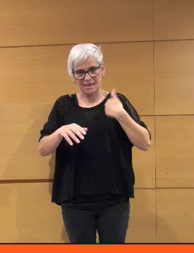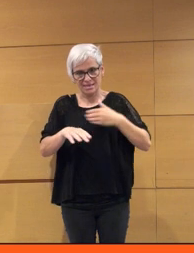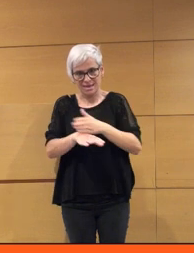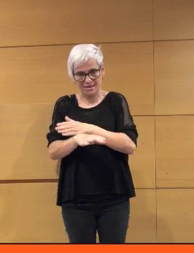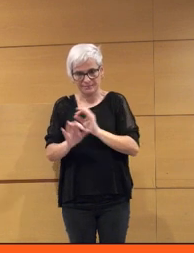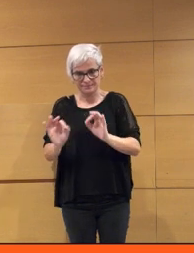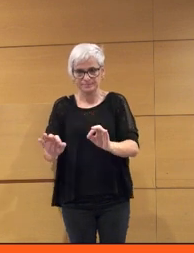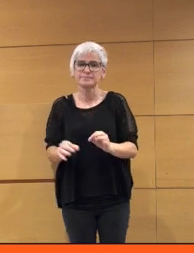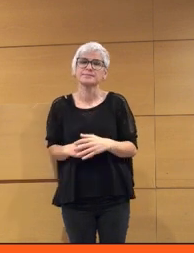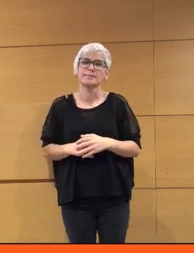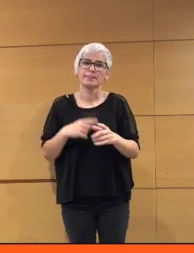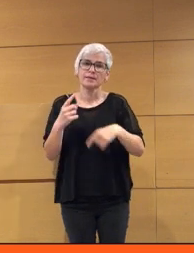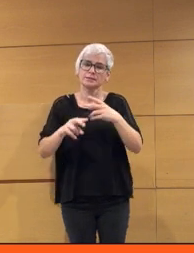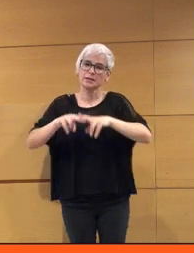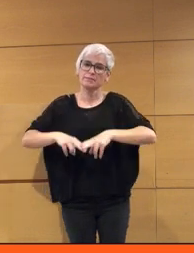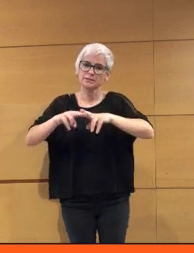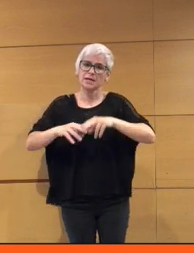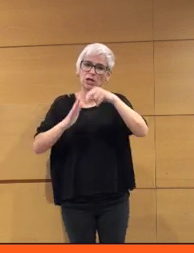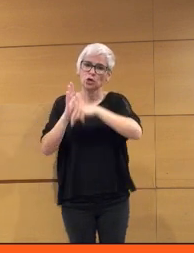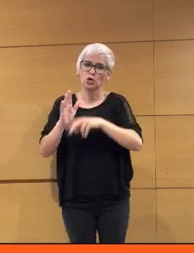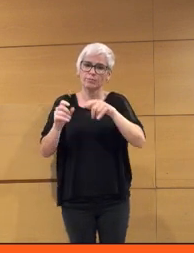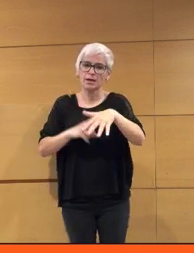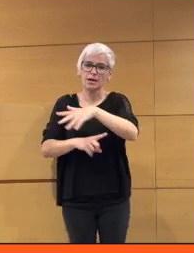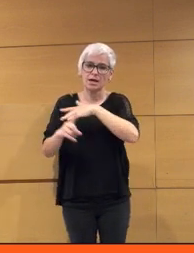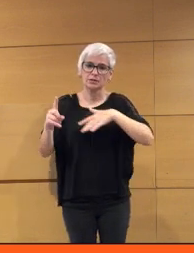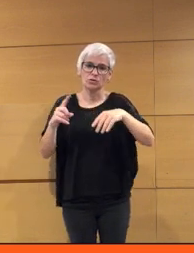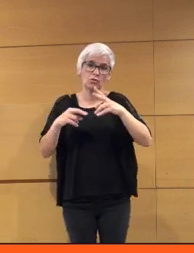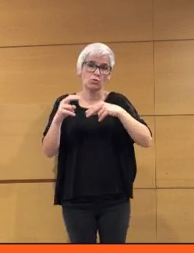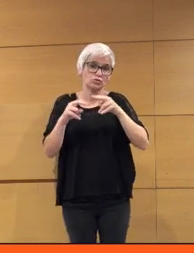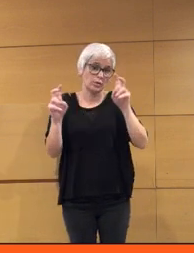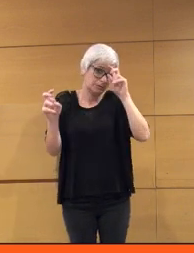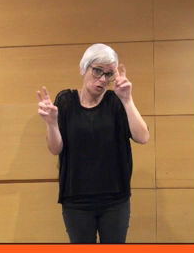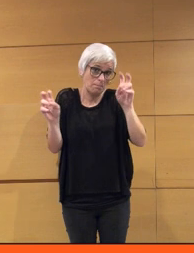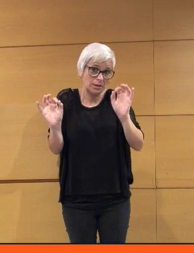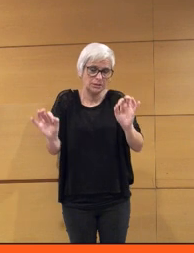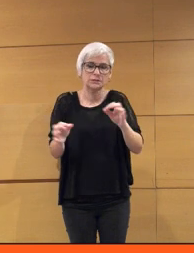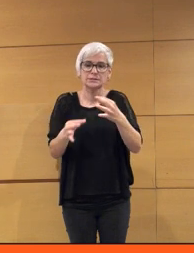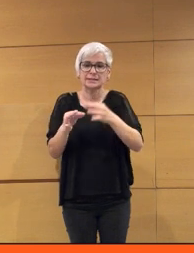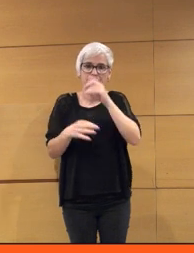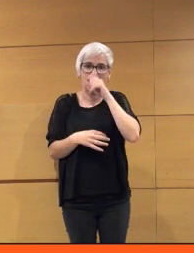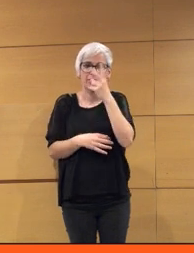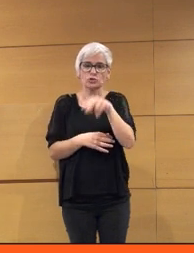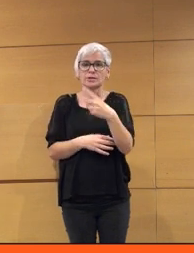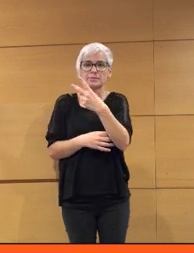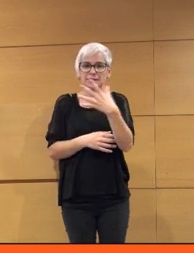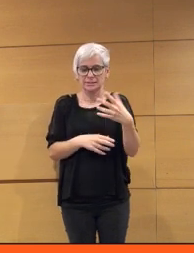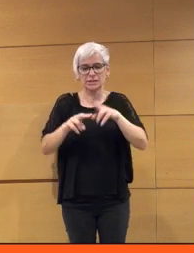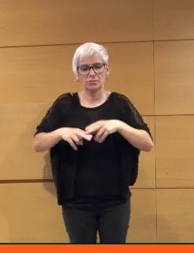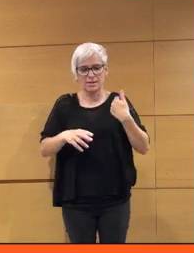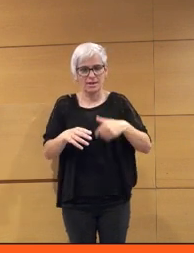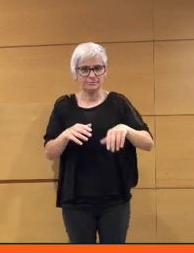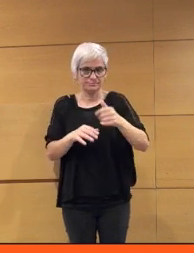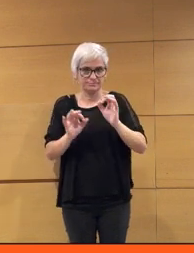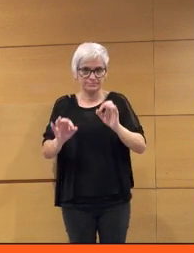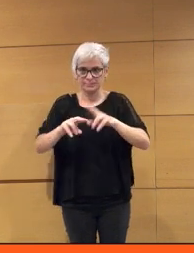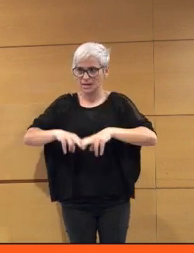S'està revisant una norma sobre entorn construït, que el setembre del 2025 també estarà revisada. Bé, tot